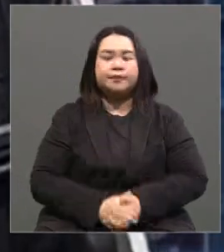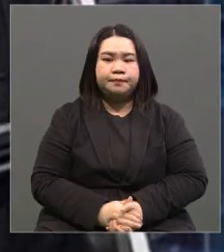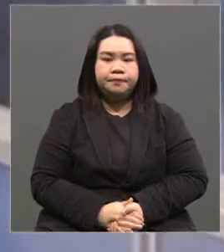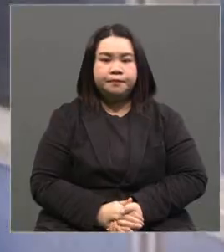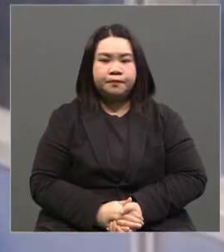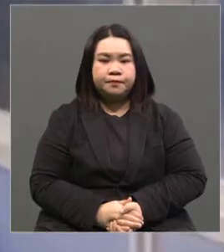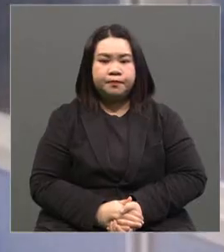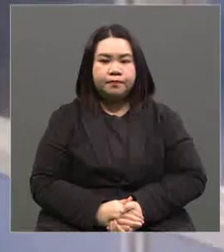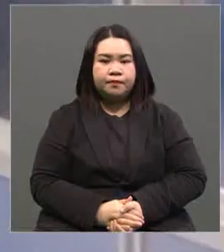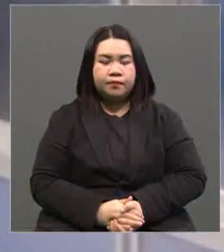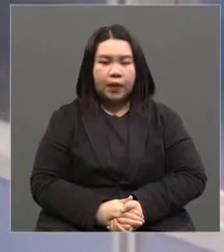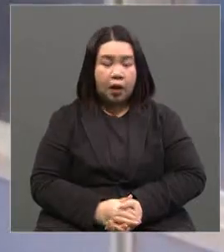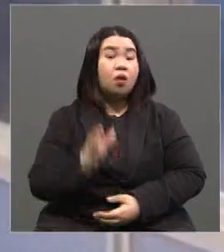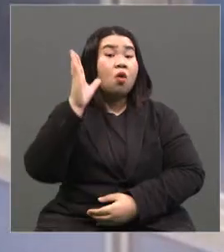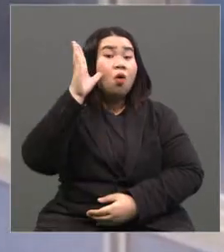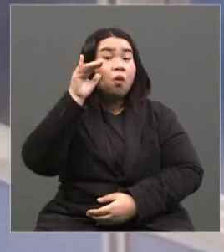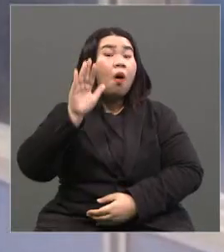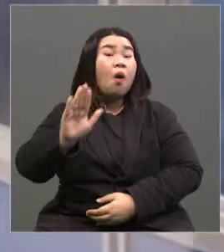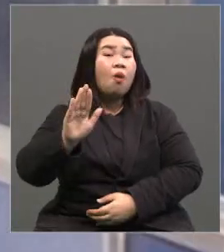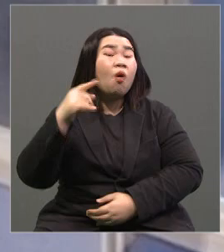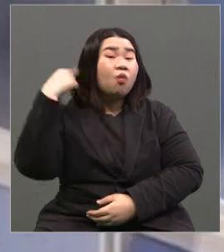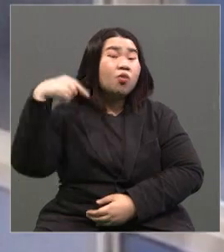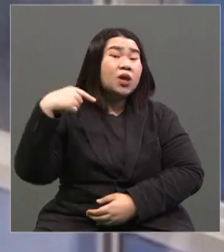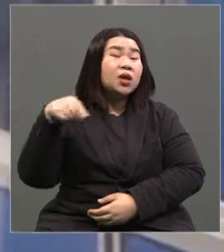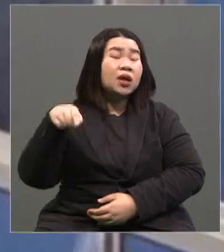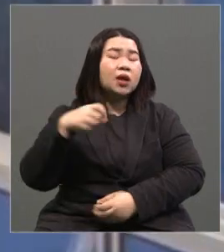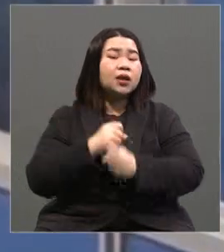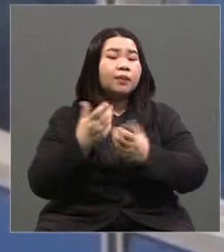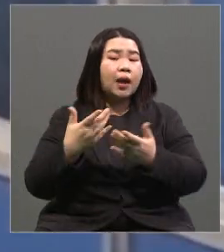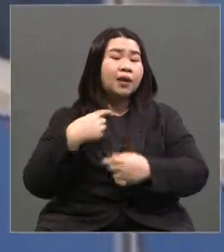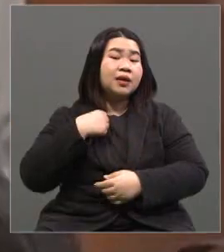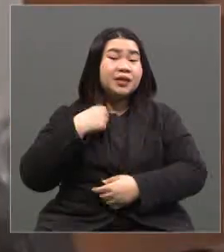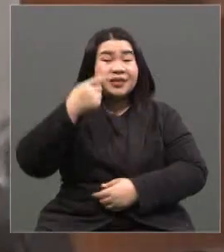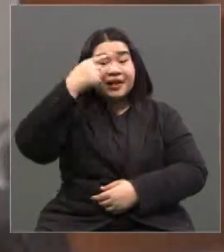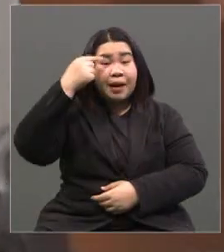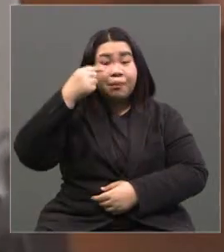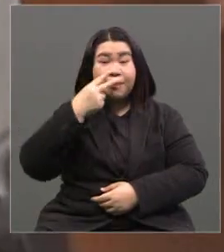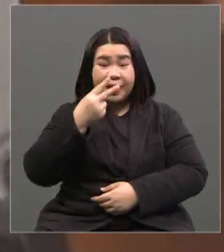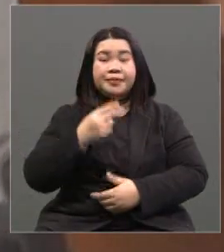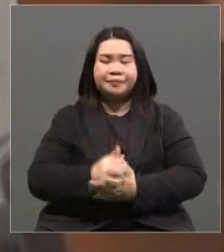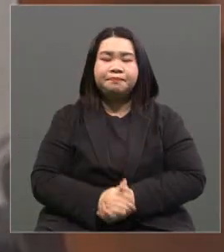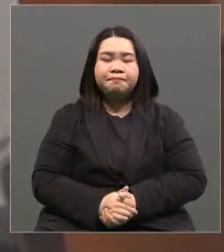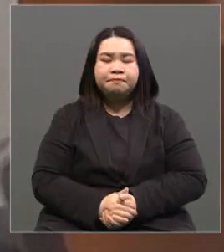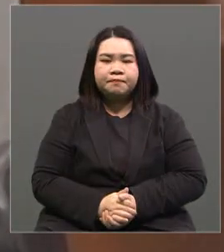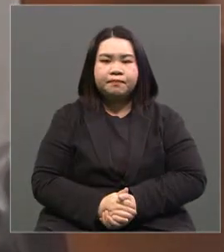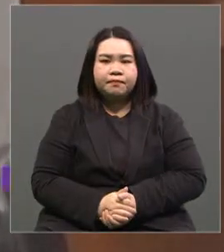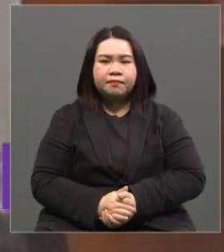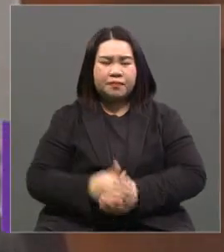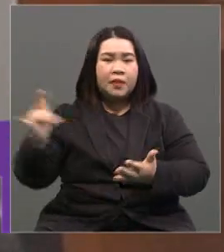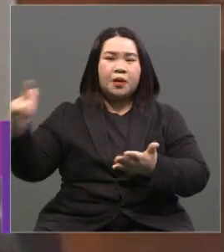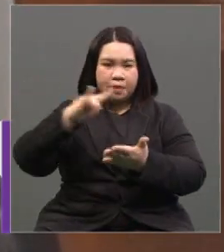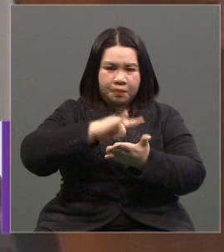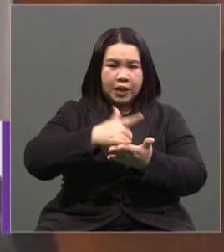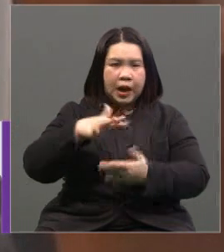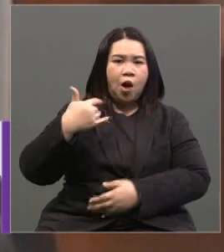ทางด้านของนายจิลลีเผิงพ่อของนางสาวจีนนักศึกษาจีนที่เสียชีวิตนะคะเสื้อสีดำอย่างที่คุณผู้ชมเห็นนี่แหละค่ะคือเดินทางมาพร้อมกับ